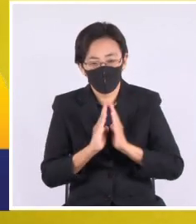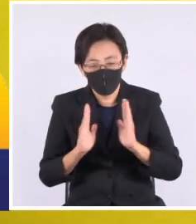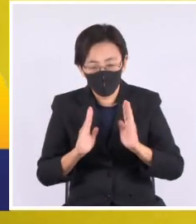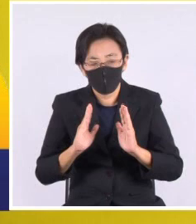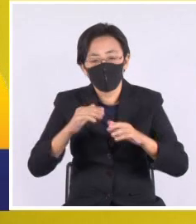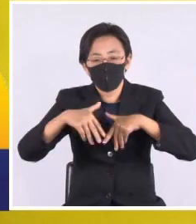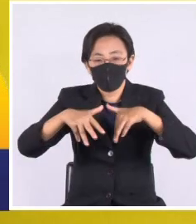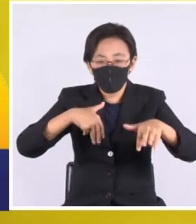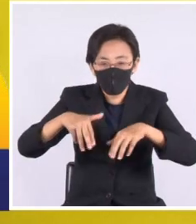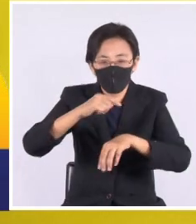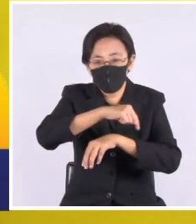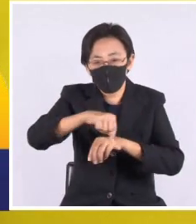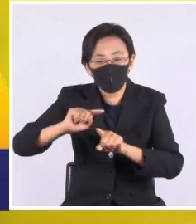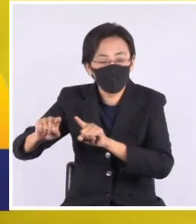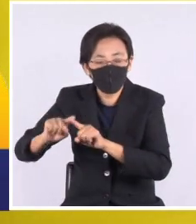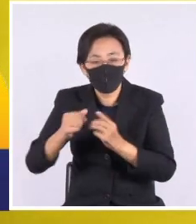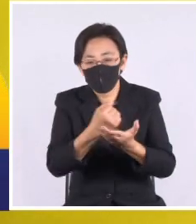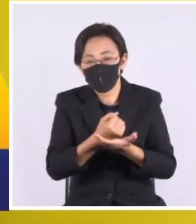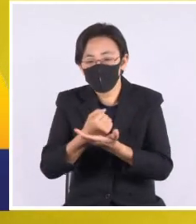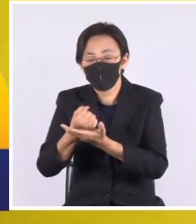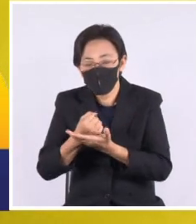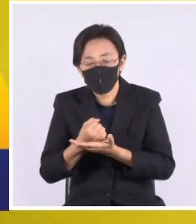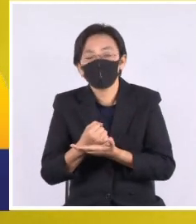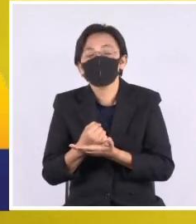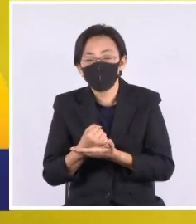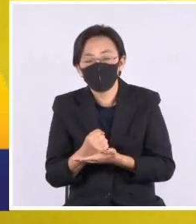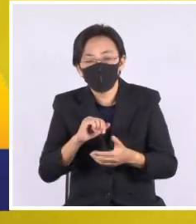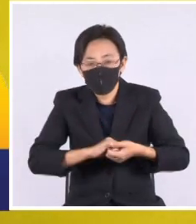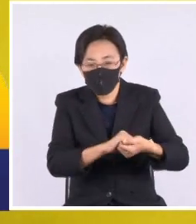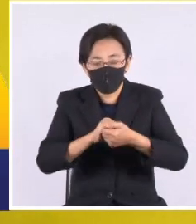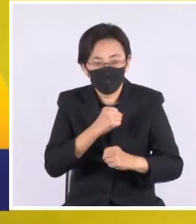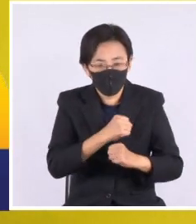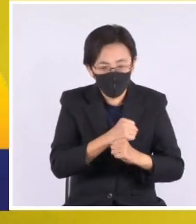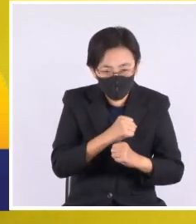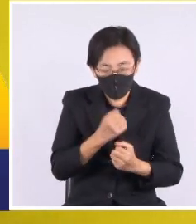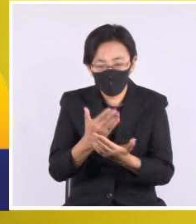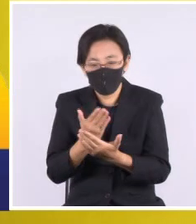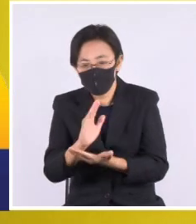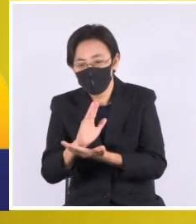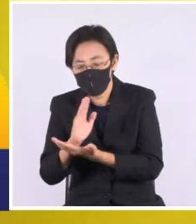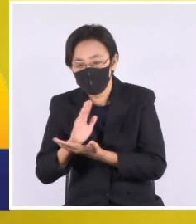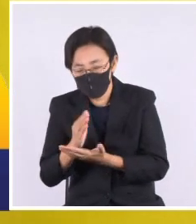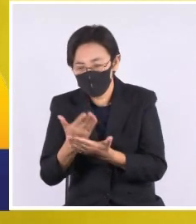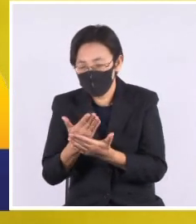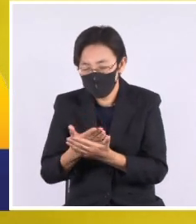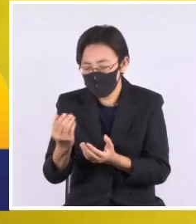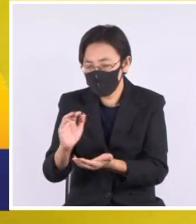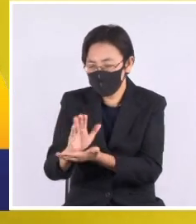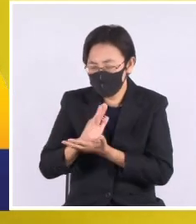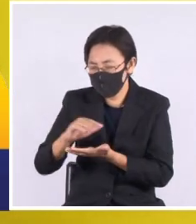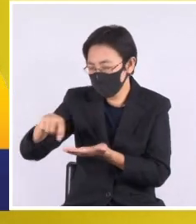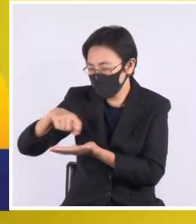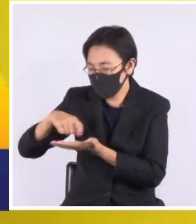นะครับที่ได้ช่วยเสียสละนะครับแดงกายเสียสละเงินนะครับจำนวนค่าล้อมย้ายต้องใช้สูงมาก